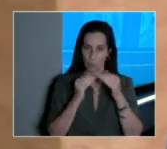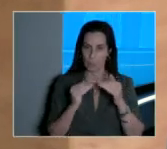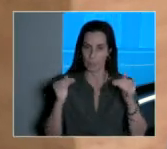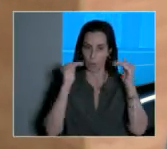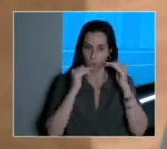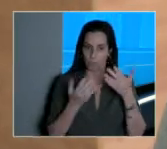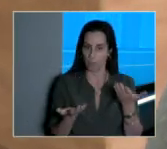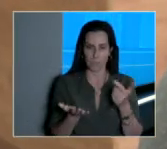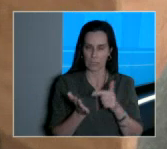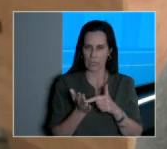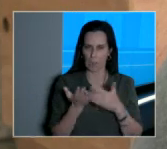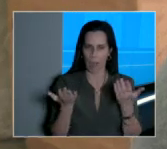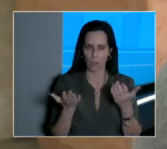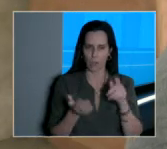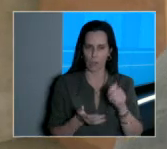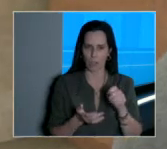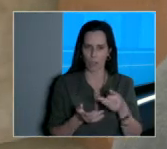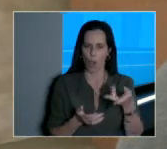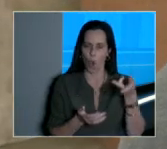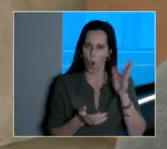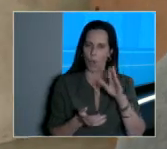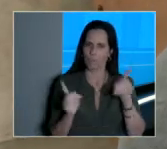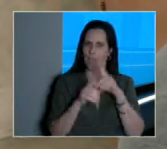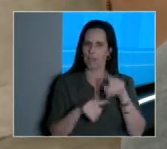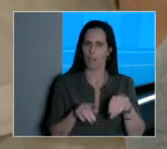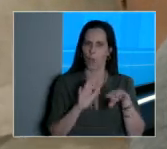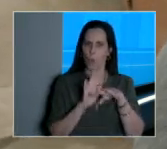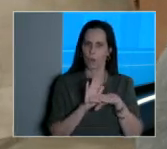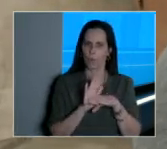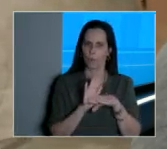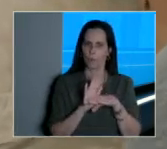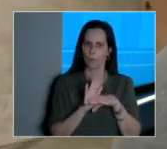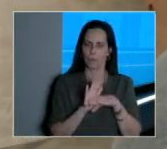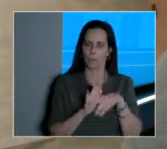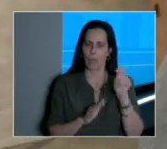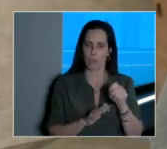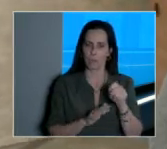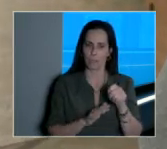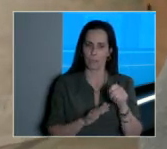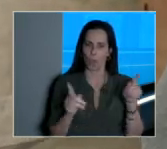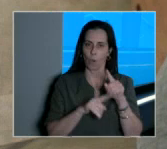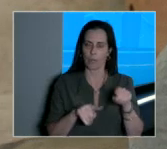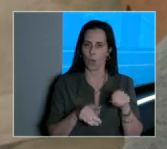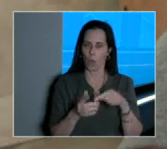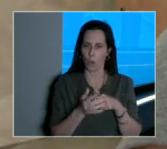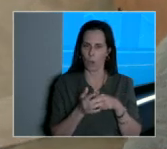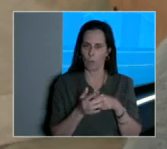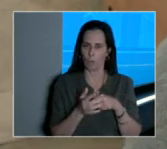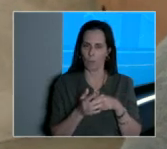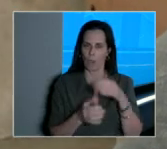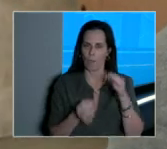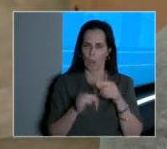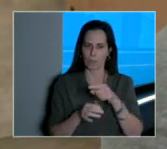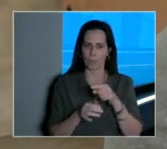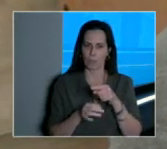של הכנסת, אין שום סיבה של הכנסת עוד אופציה לבטל חוקים, כי לכנסת לבטל חוקים של בג"ץ, כי בג"ץ